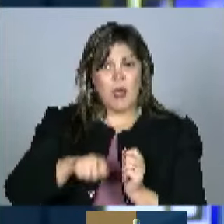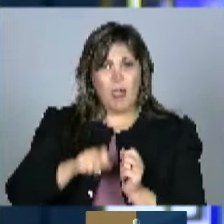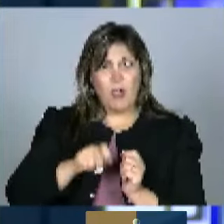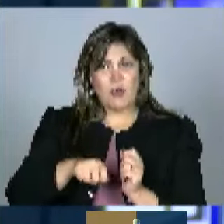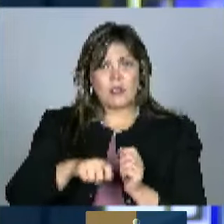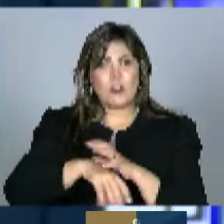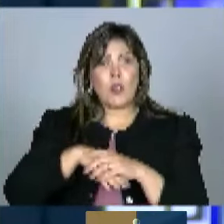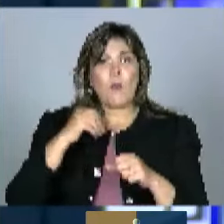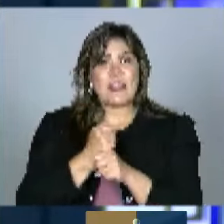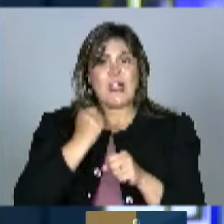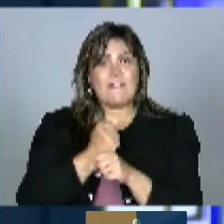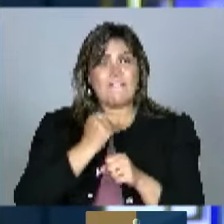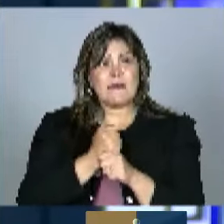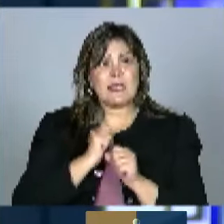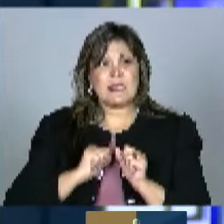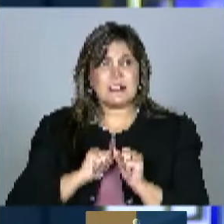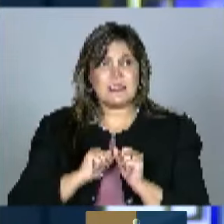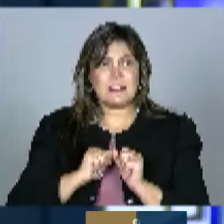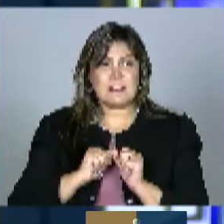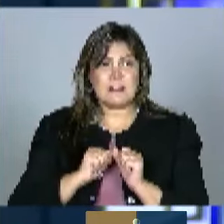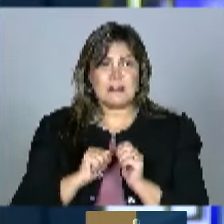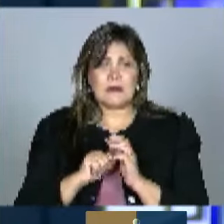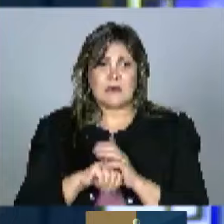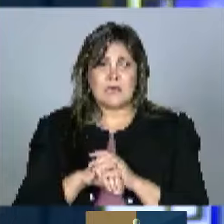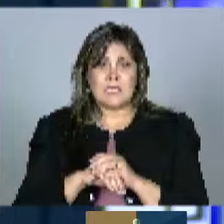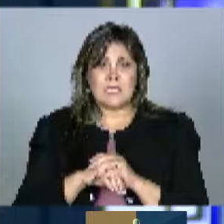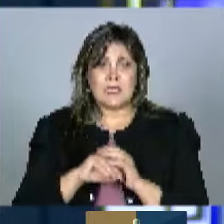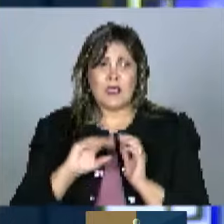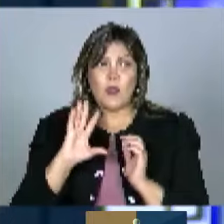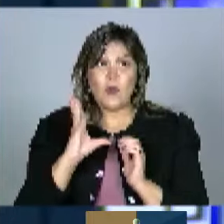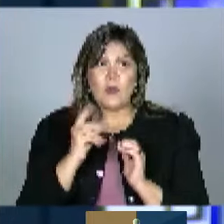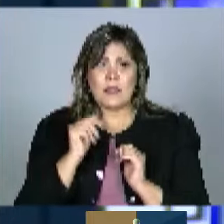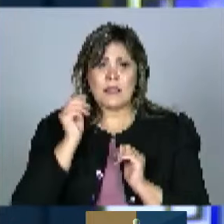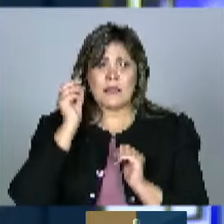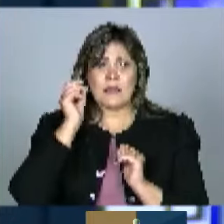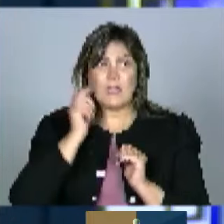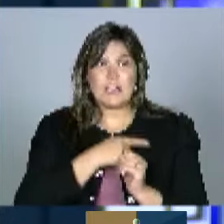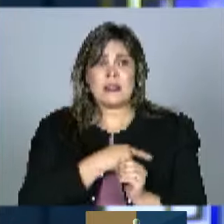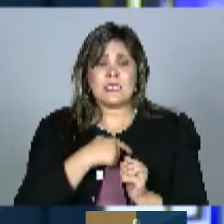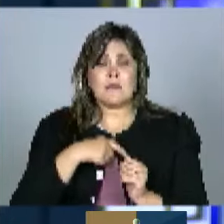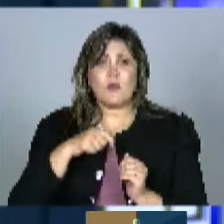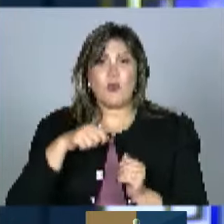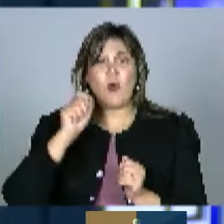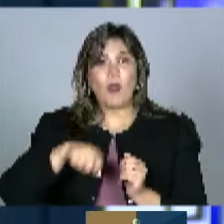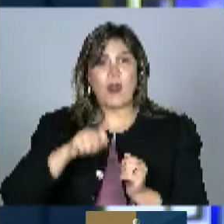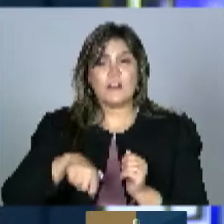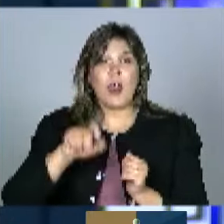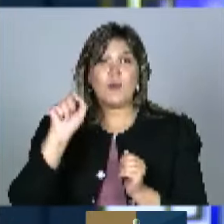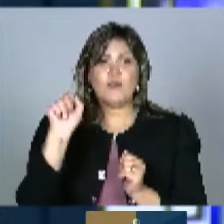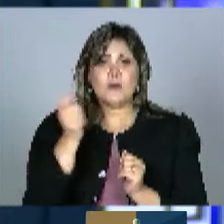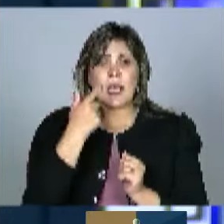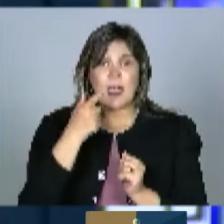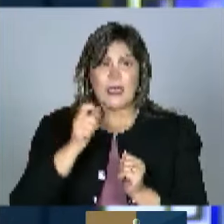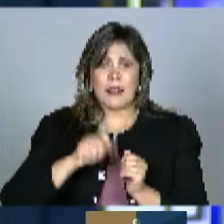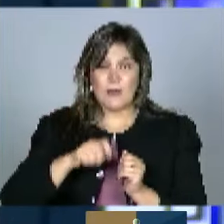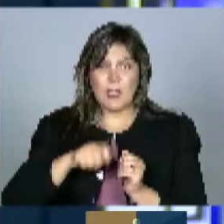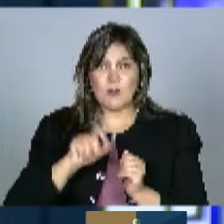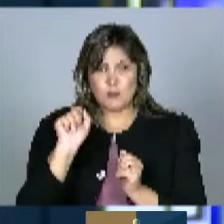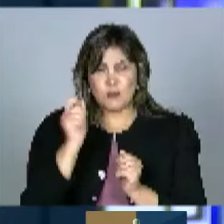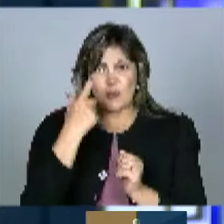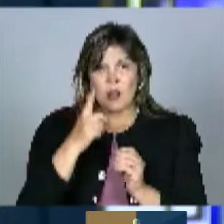قاضي الامور الوقتيه قضاء مستعجل كل ده اسمه قضاء مستعجل ان بيحكم بوجه